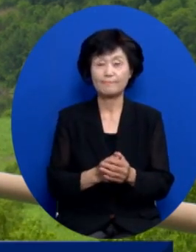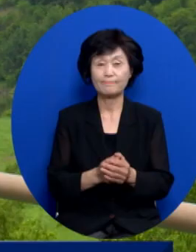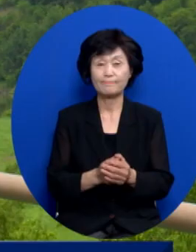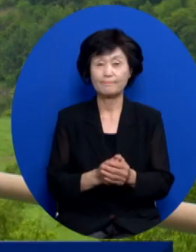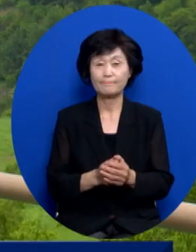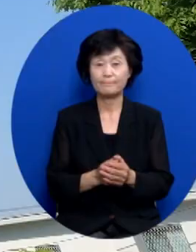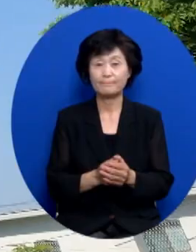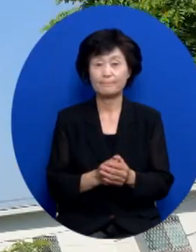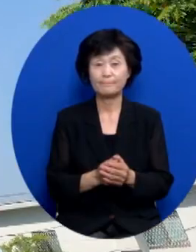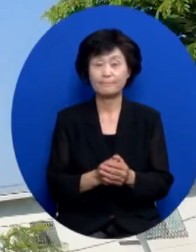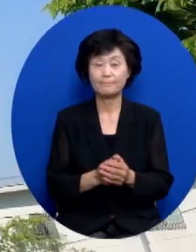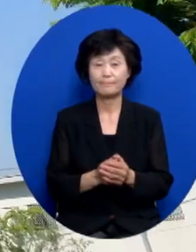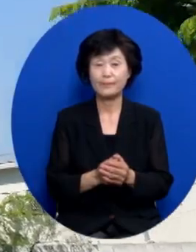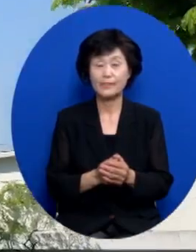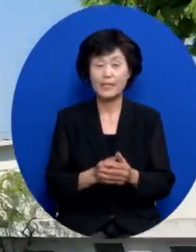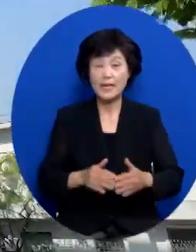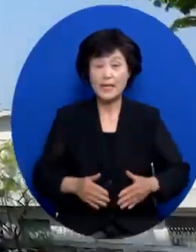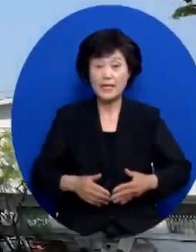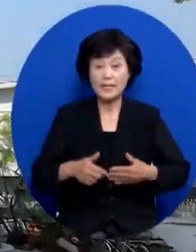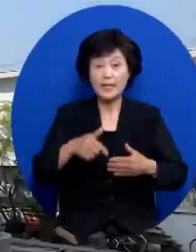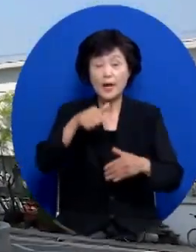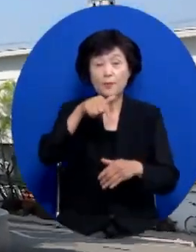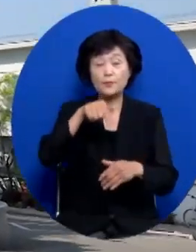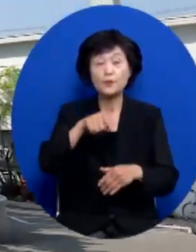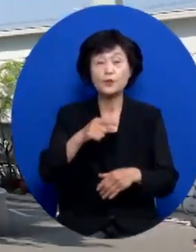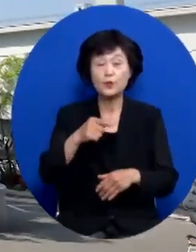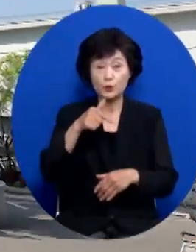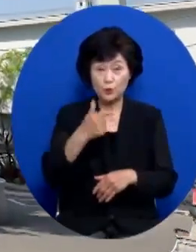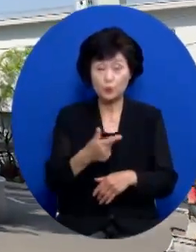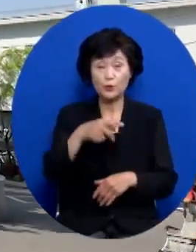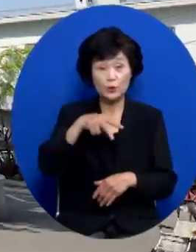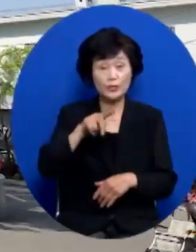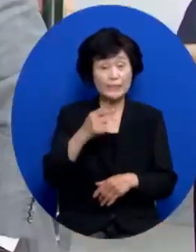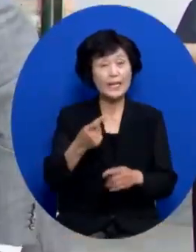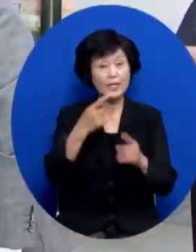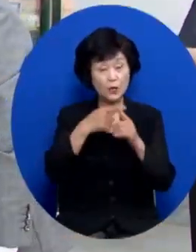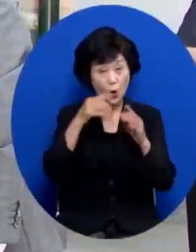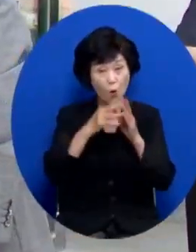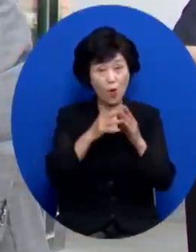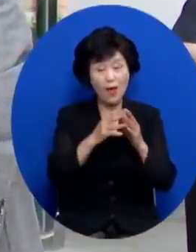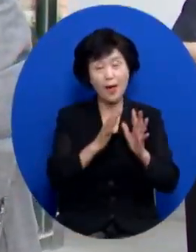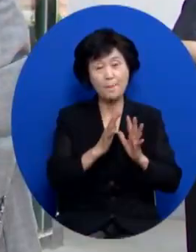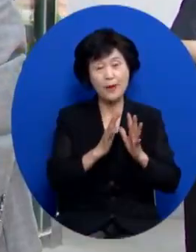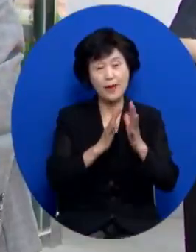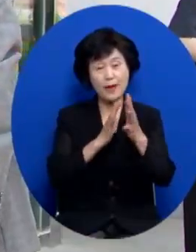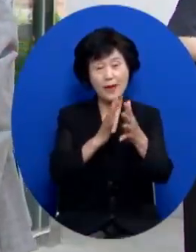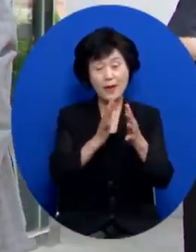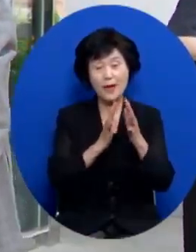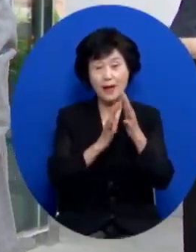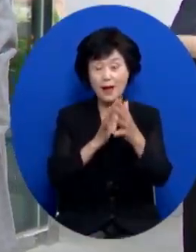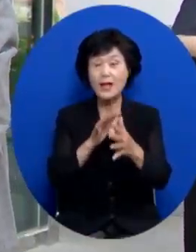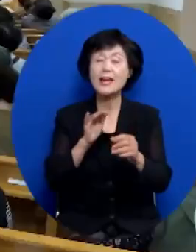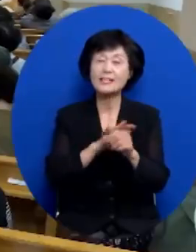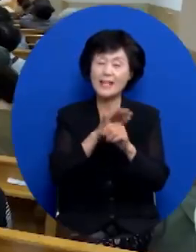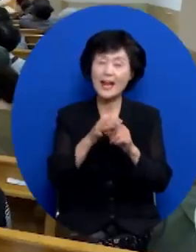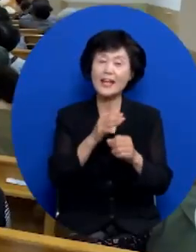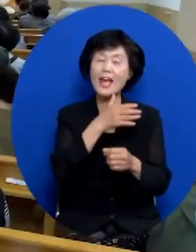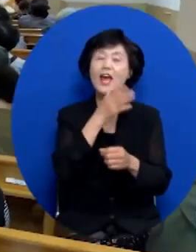보도합니다. 남군산 교회로 지역 어르신들이 줄지어 입장합니다. 사랑의 경로 잔치가 있는